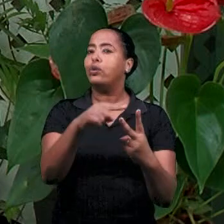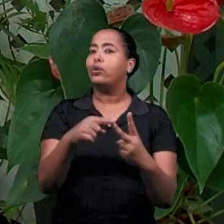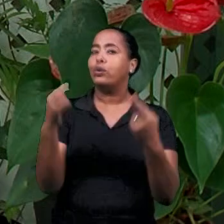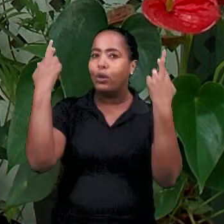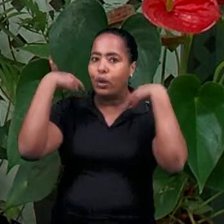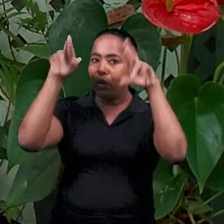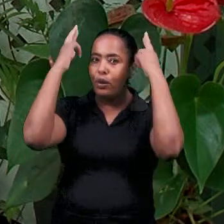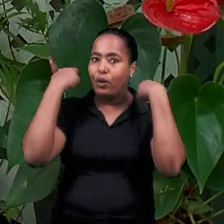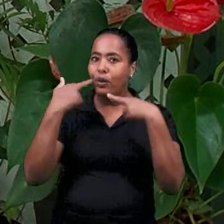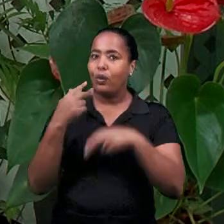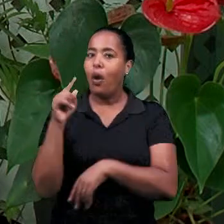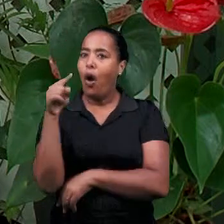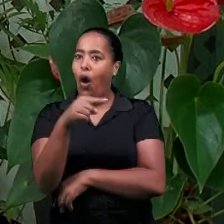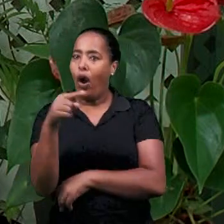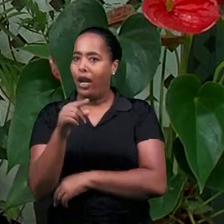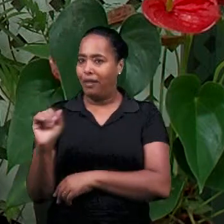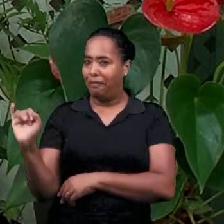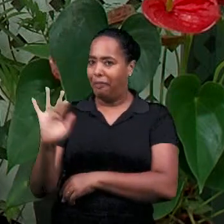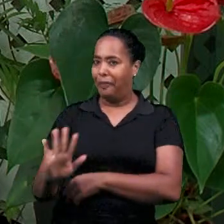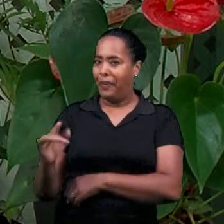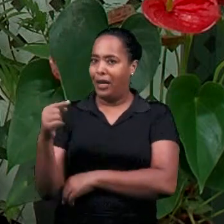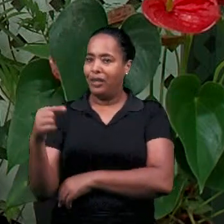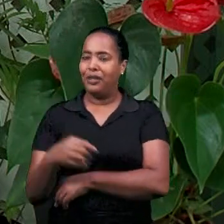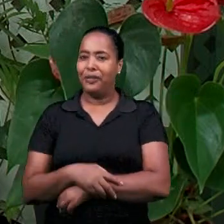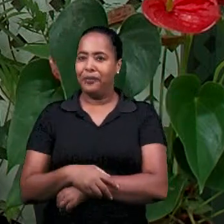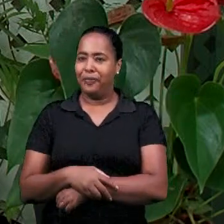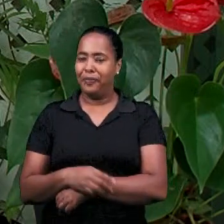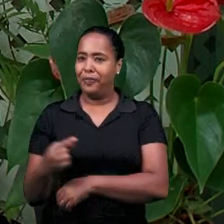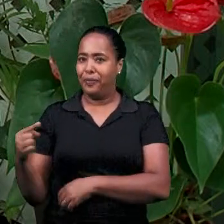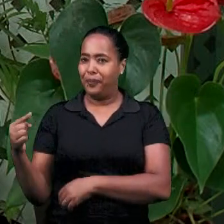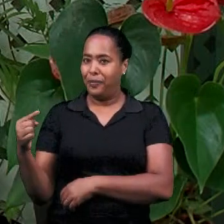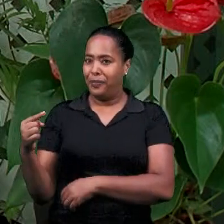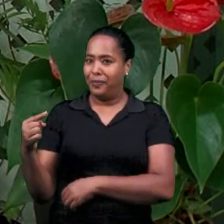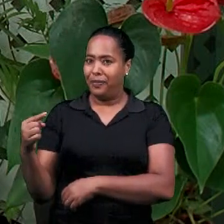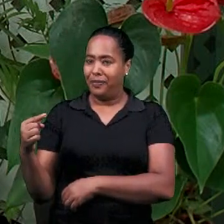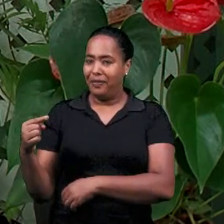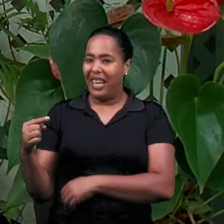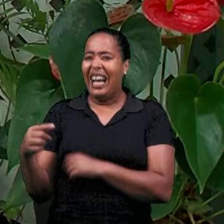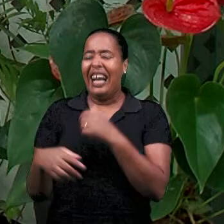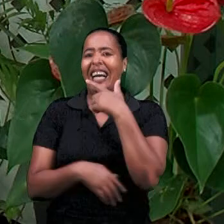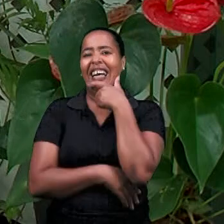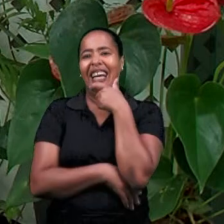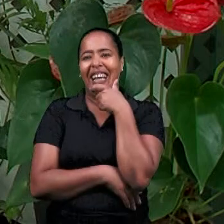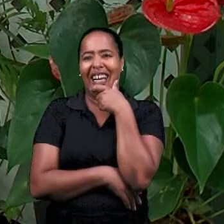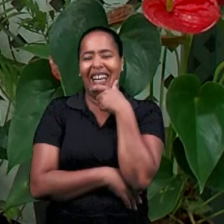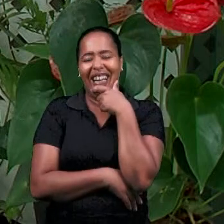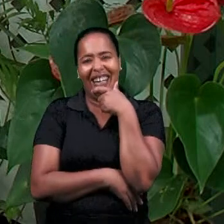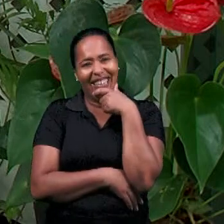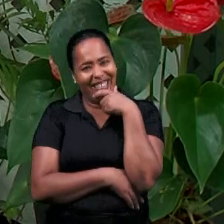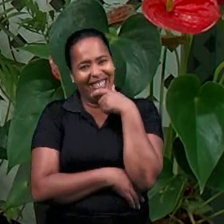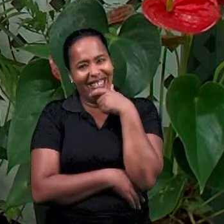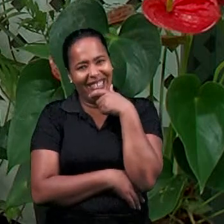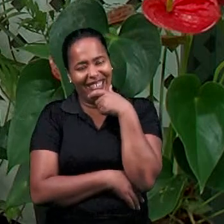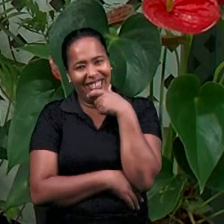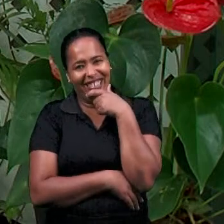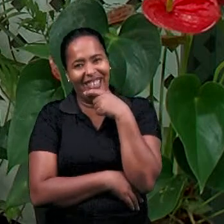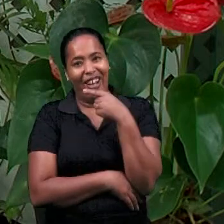l'agneau? Et il va falloir les lever. Je vais lever l'agneau